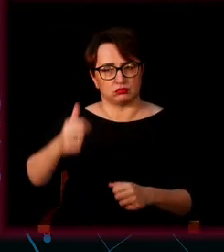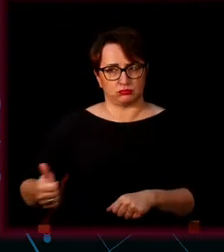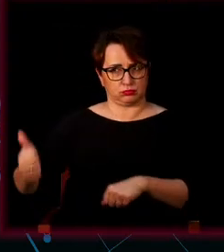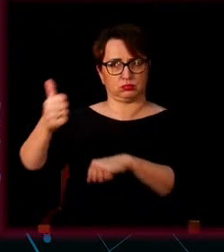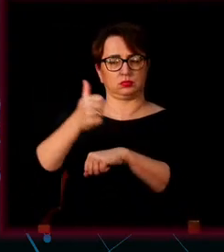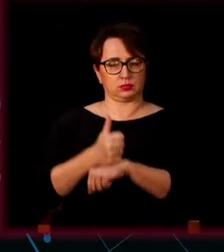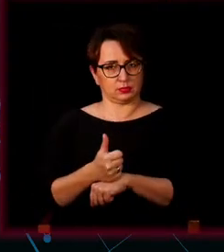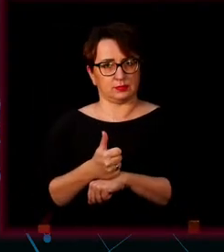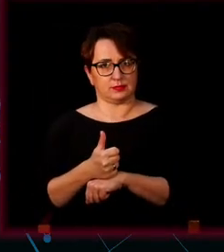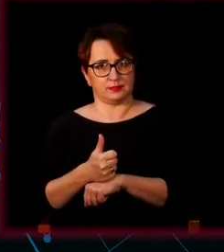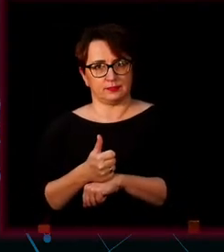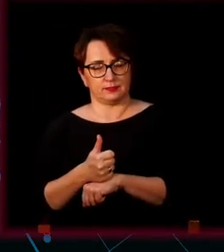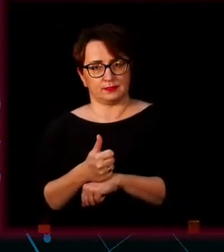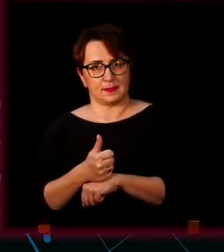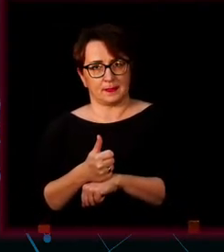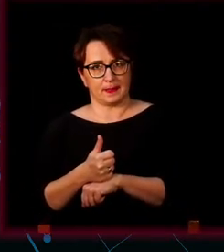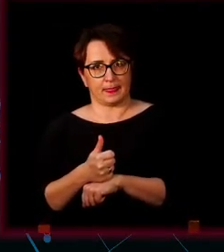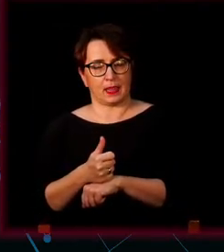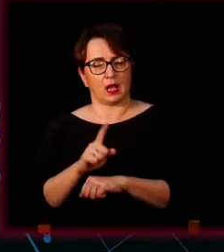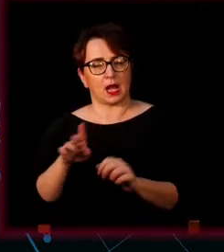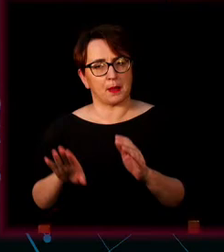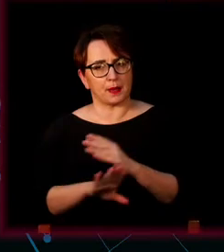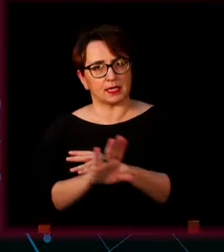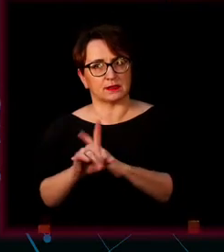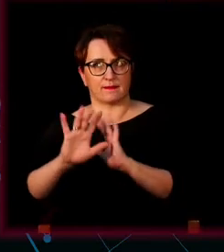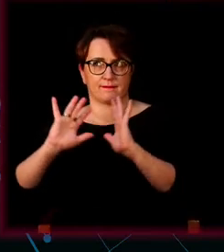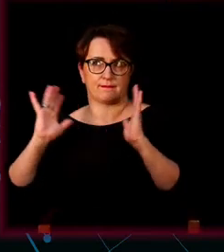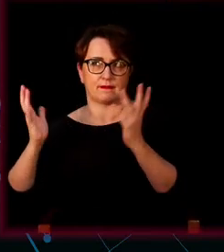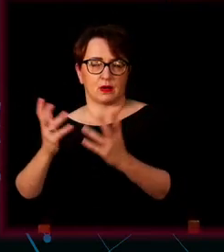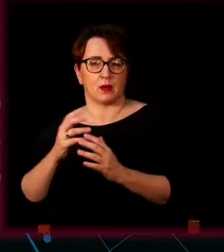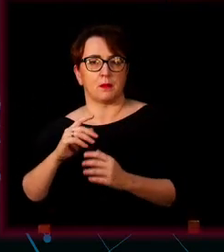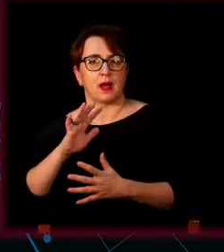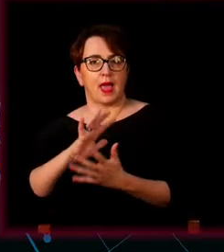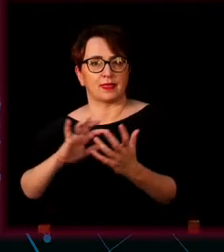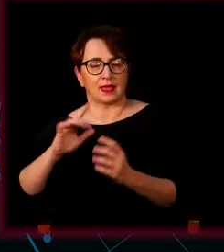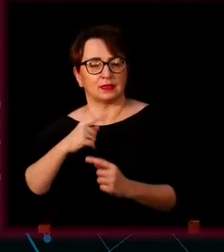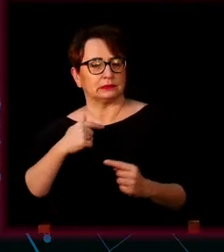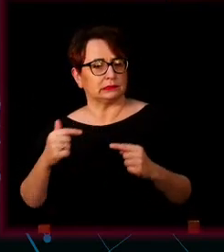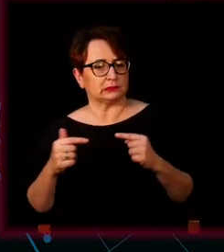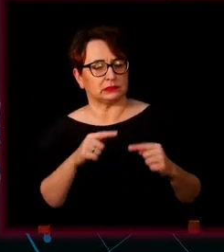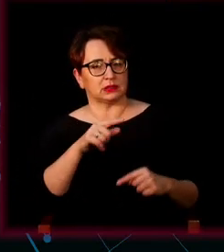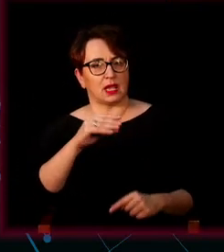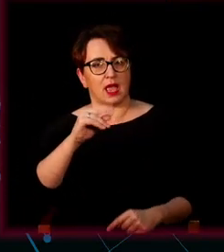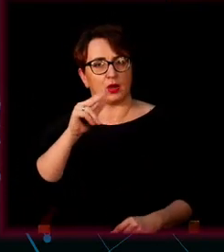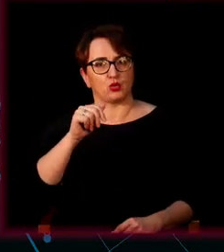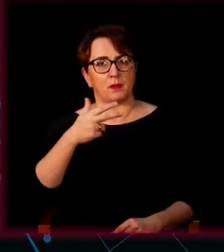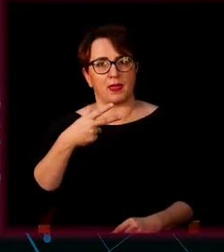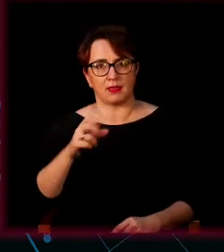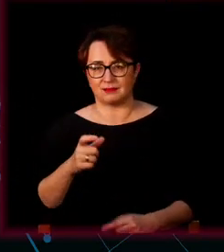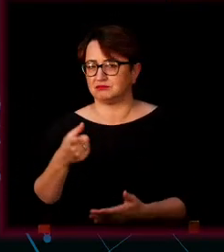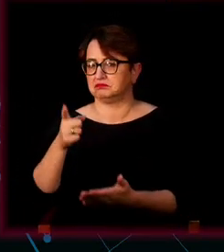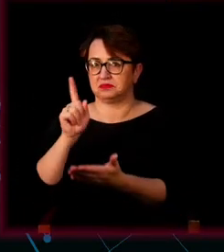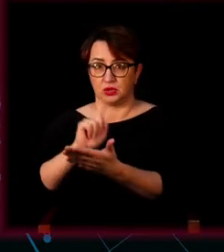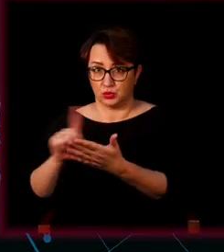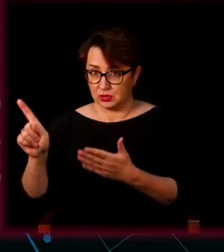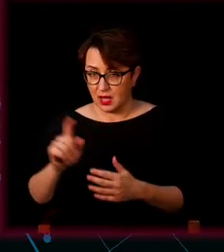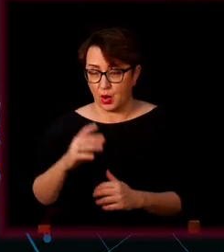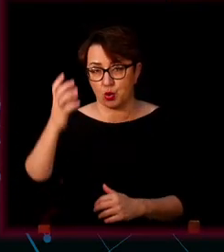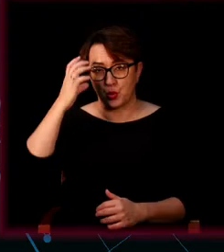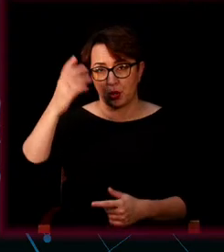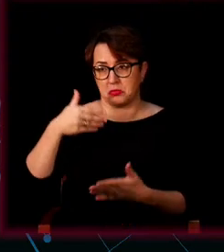czele i reprezentował planetę w negocjacjach z ekumeną. To w końcu spala na panewce, nie udaje mu się tego